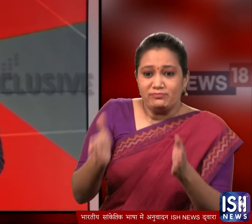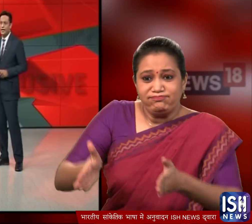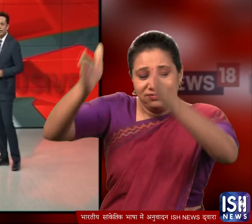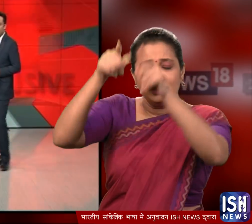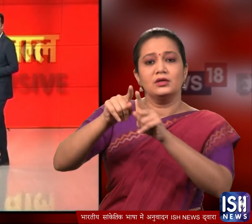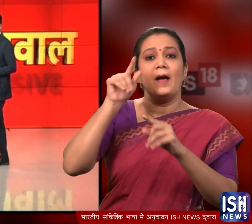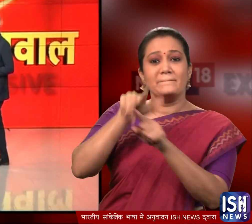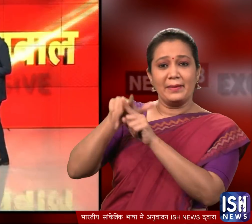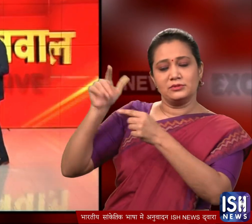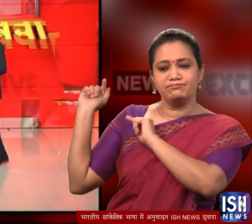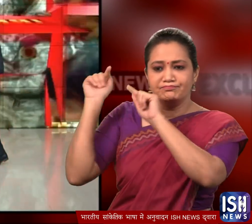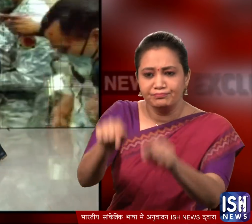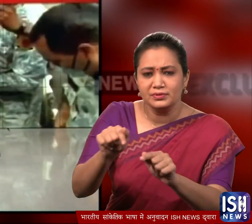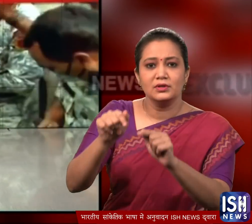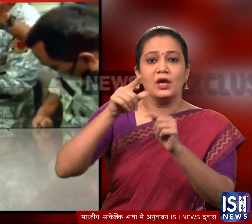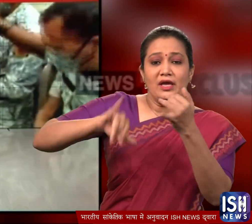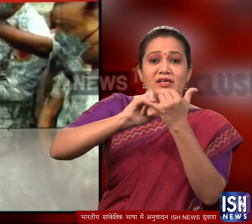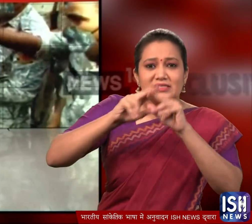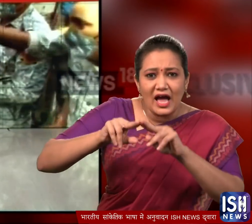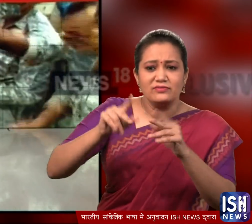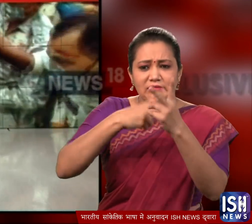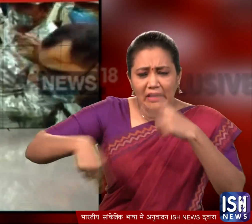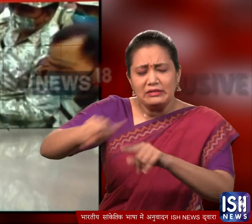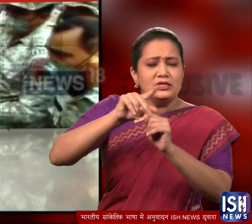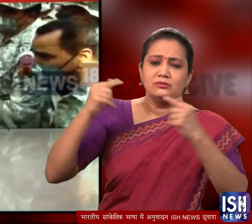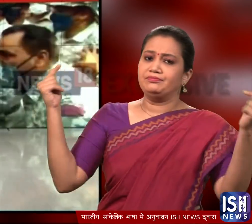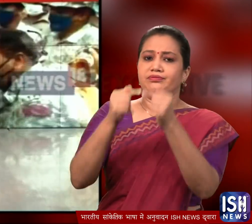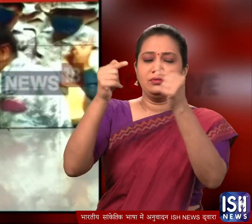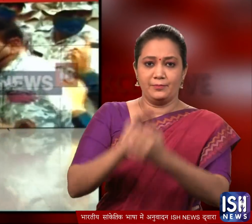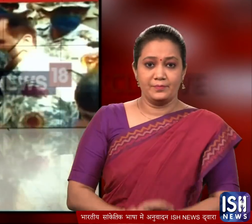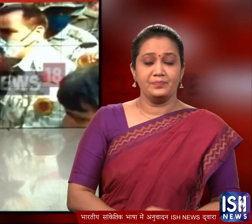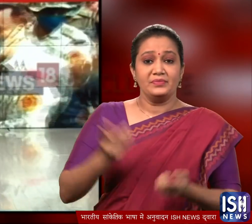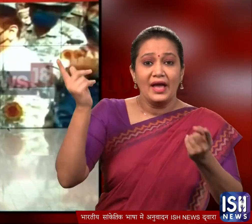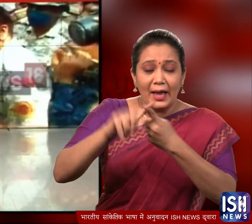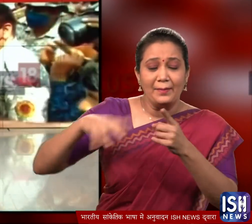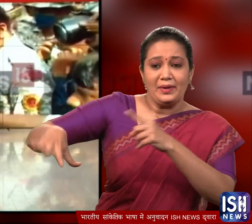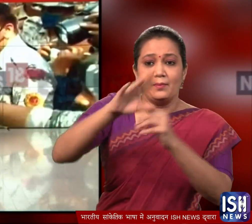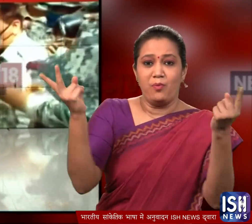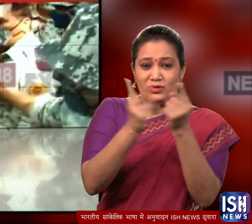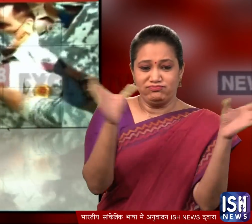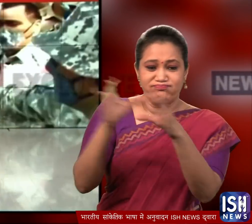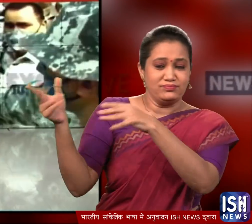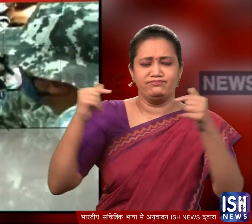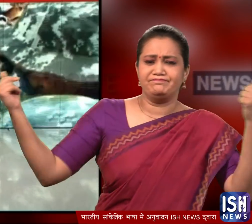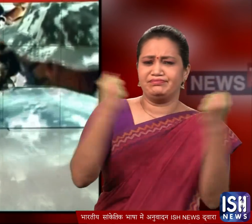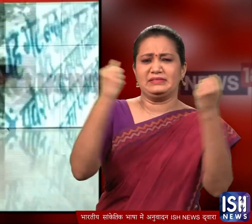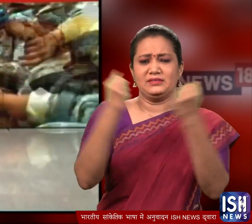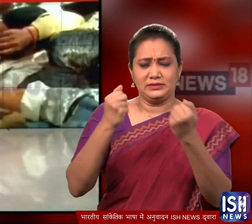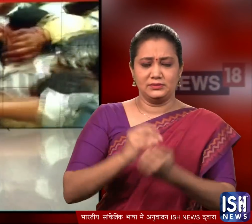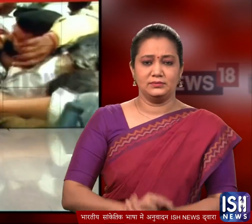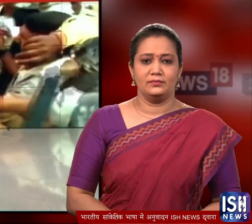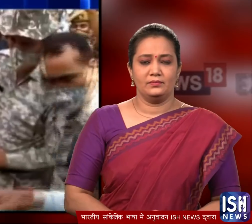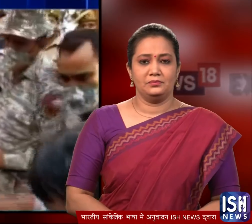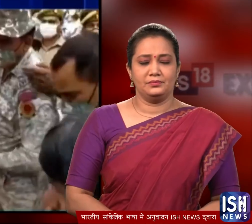पर कार्रवाई करने पहुंची नगर निगम की टीम को वहां के स्टाफ के विरोध का सामना करना पड़ा। बताया गया कि इस कार्रवाई के दौरान दोनों पक्षों के बीच हाथापाई भी